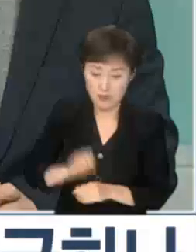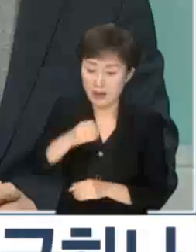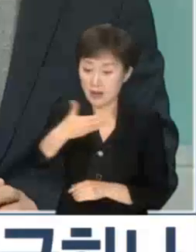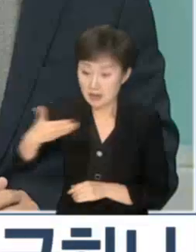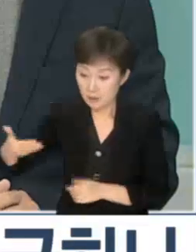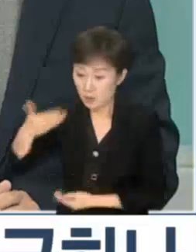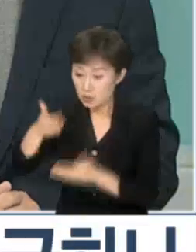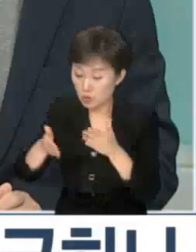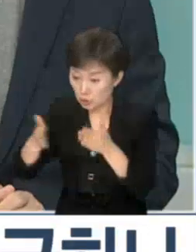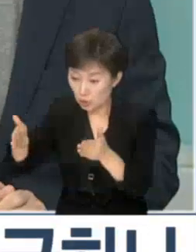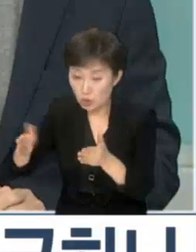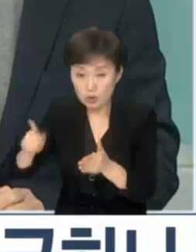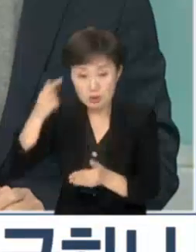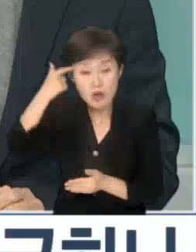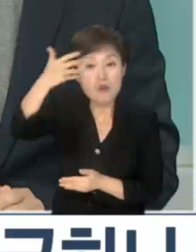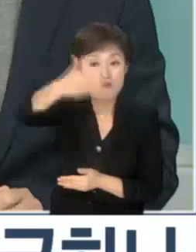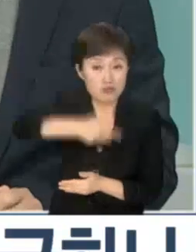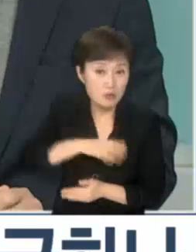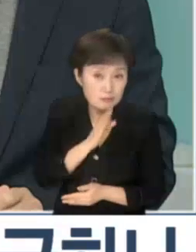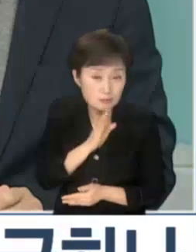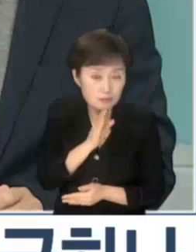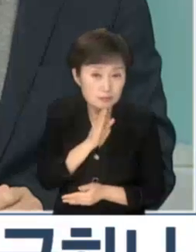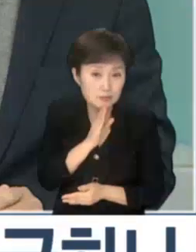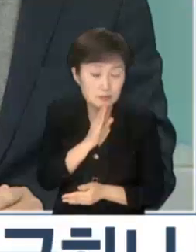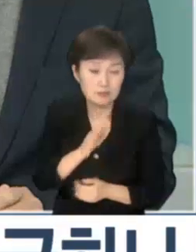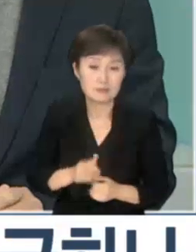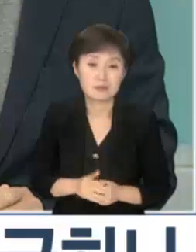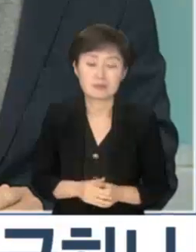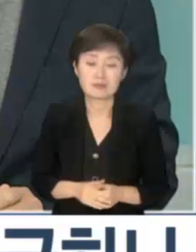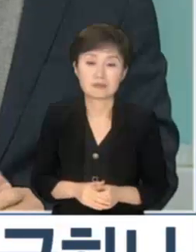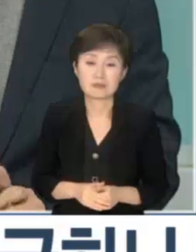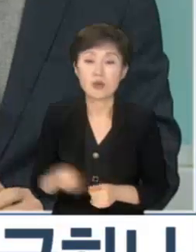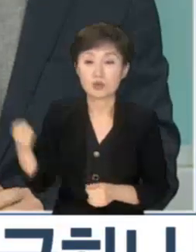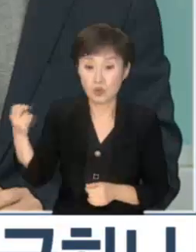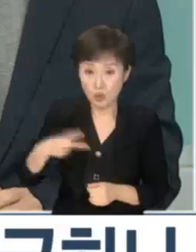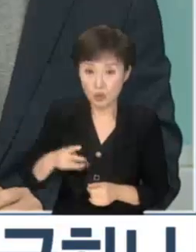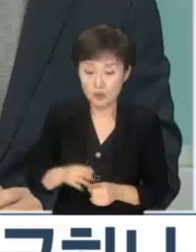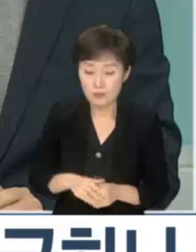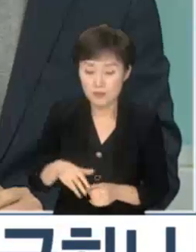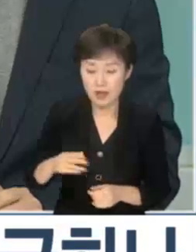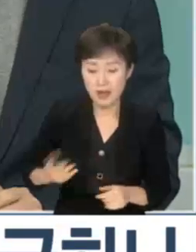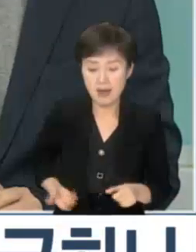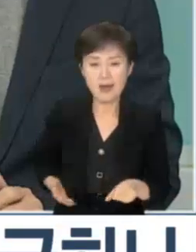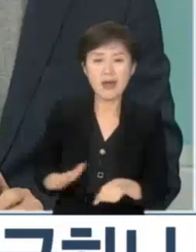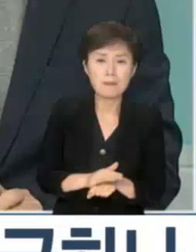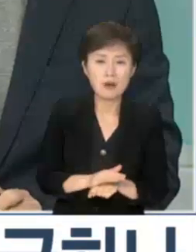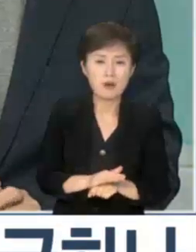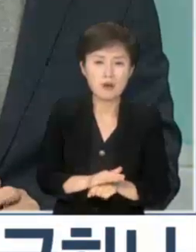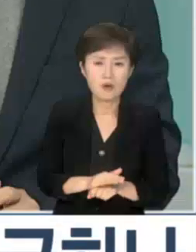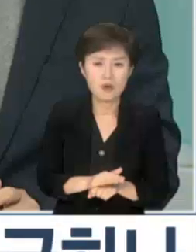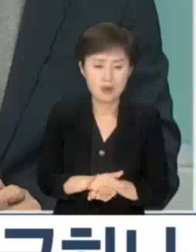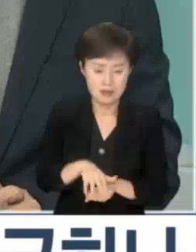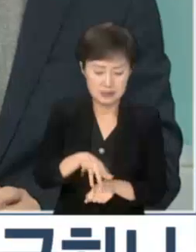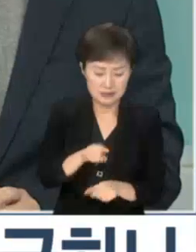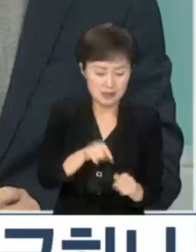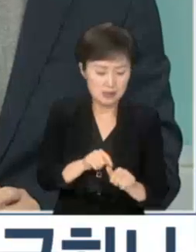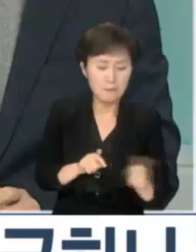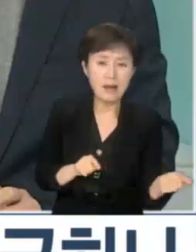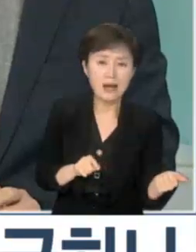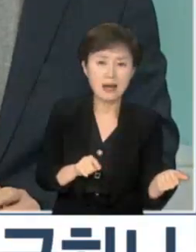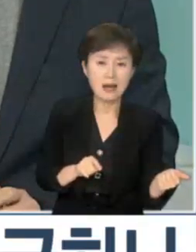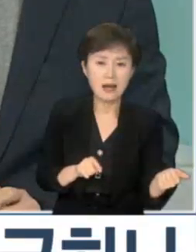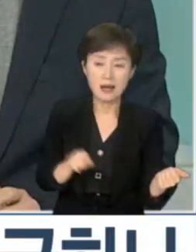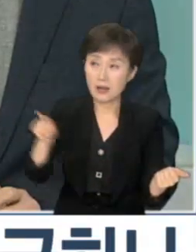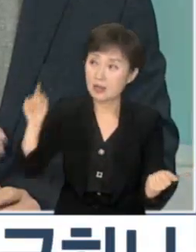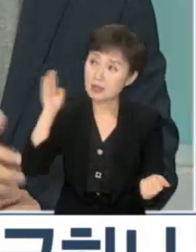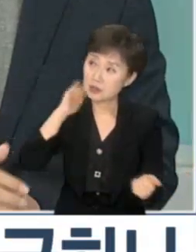대해서 국정조사 할 거에 대해서 어떻게 생각하느냐 이런 질문을 받을 겁니다. 그리고 최상병과 관련된 수사 외압 의혹 그것도 대통령실과